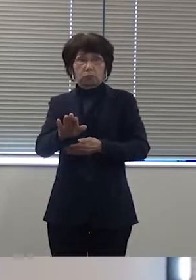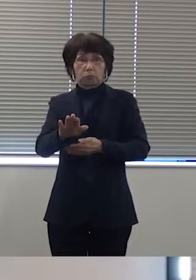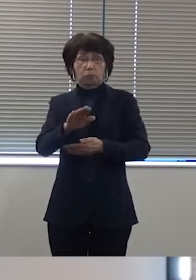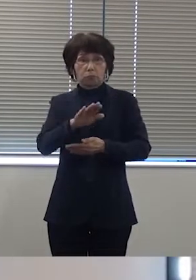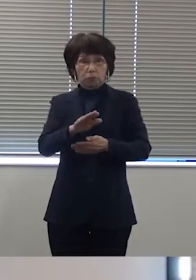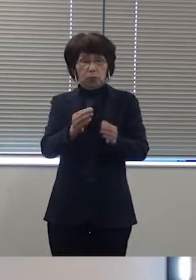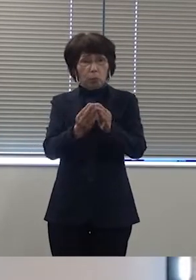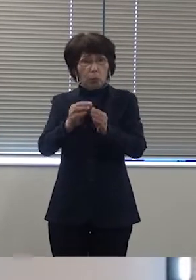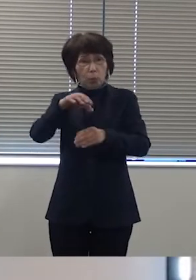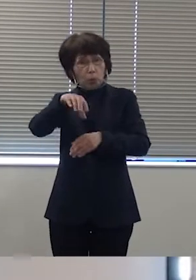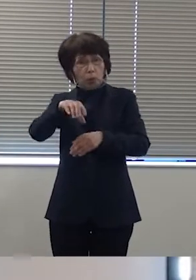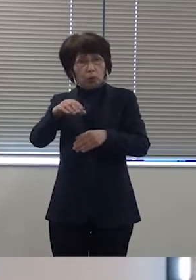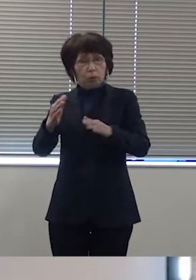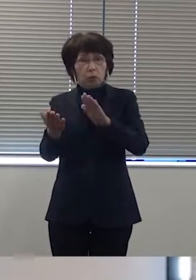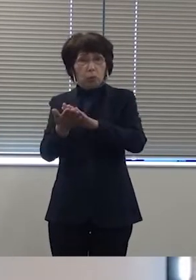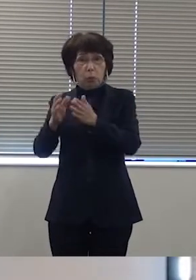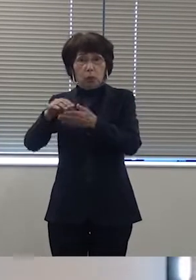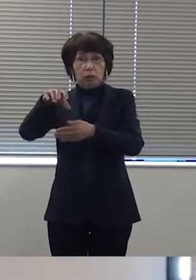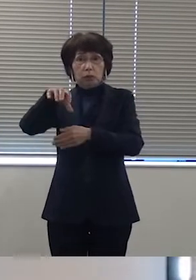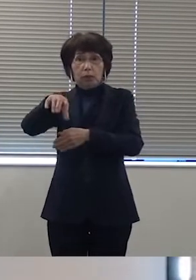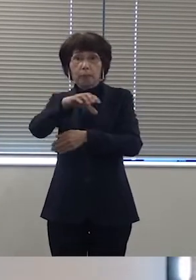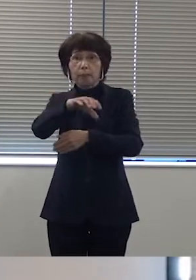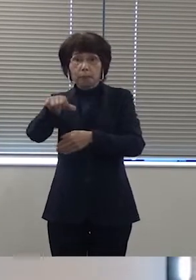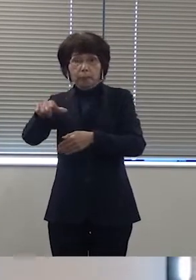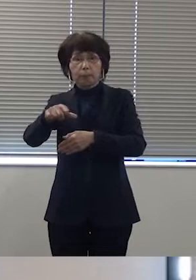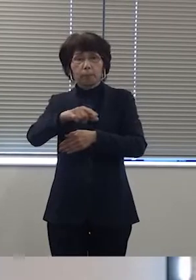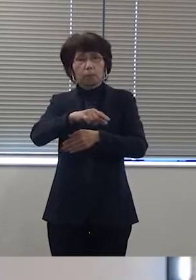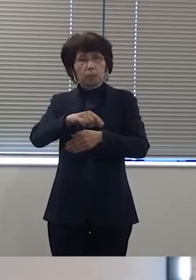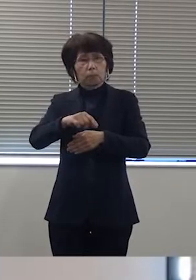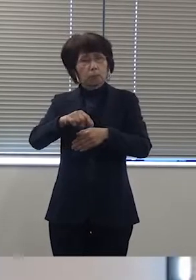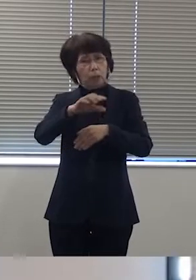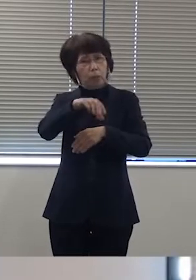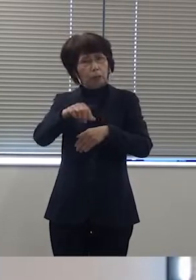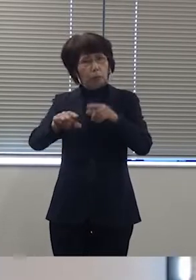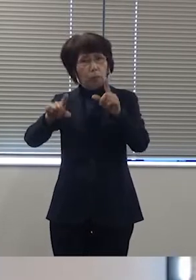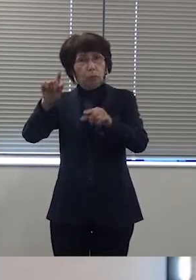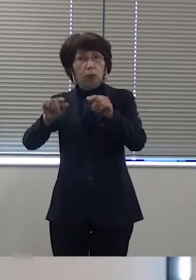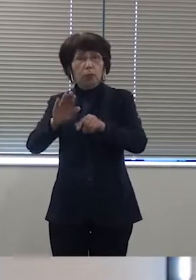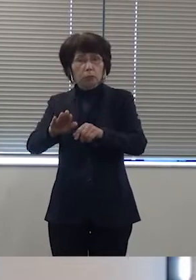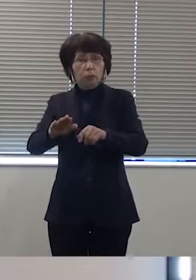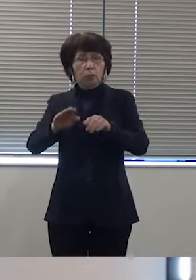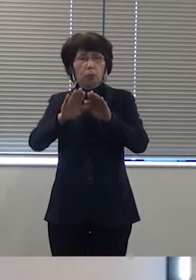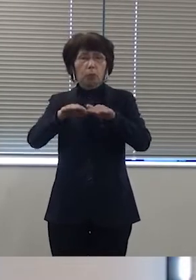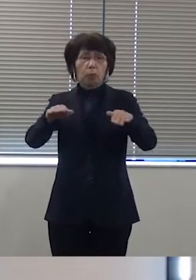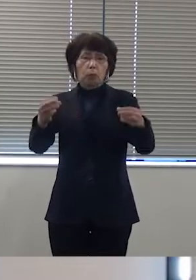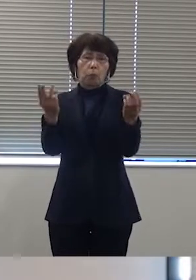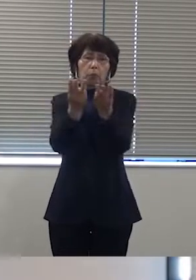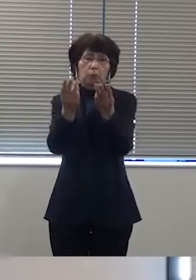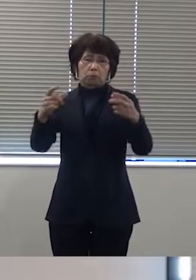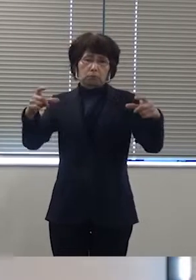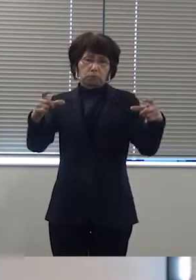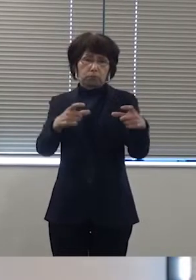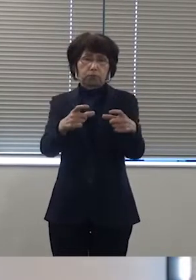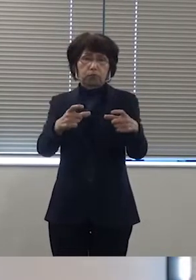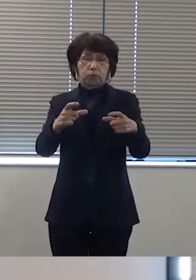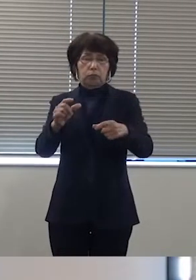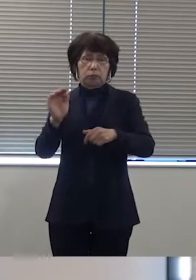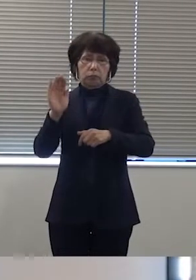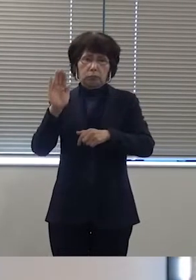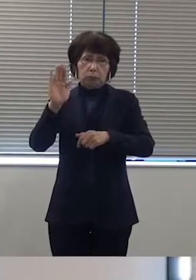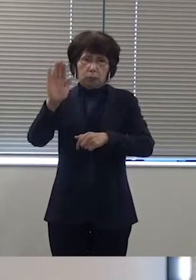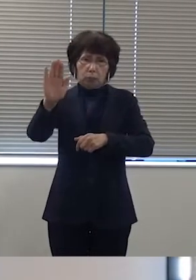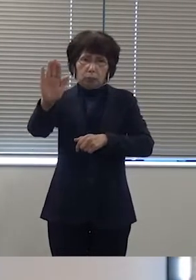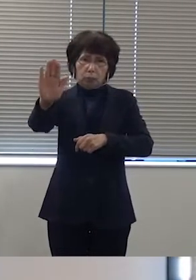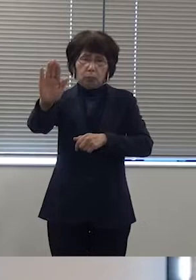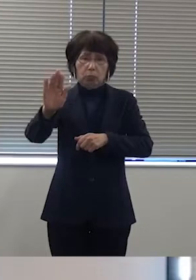ょっと地域性の偏在はありますが、相当子どもさんが減ってますので、 将来にわたっていわゆる経営